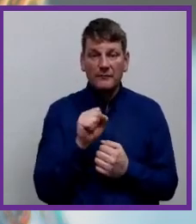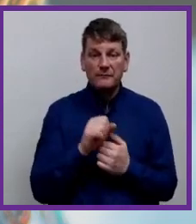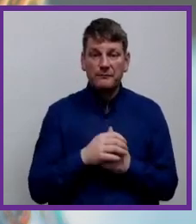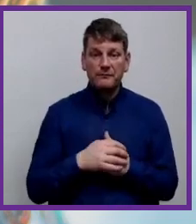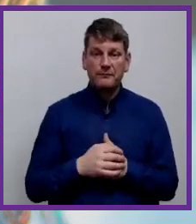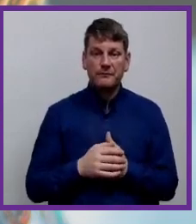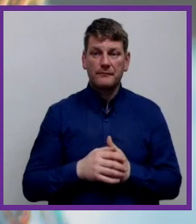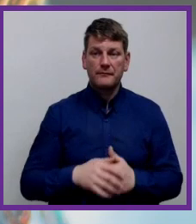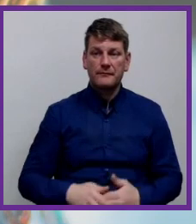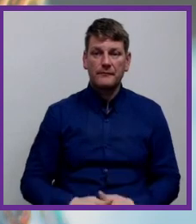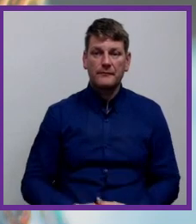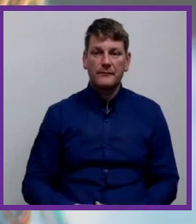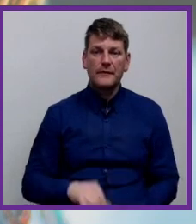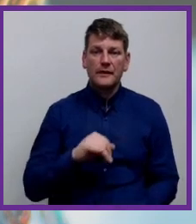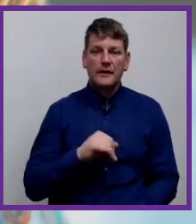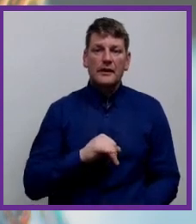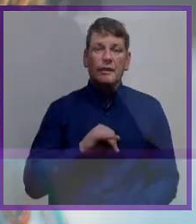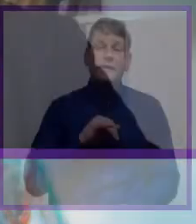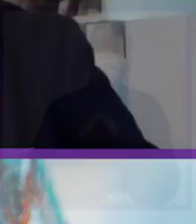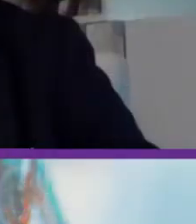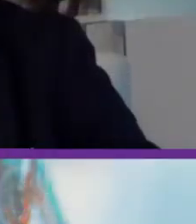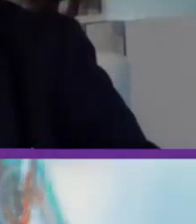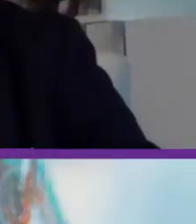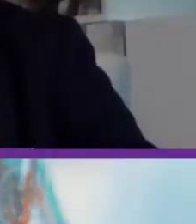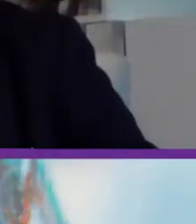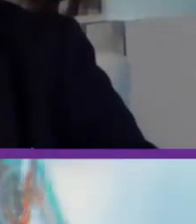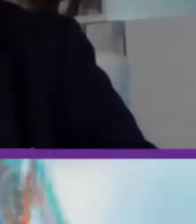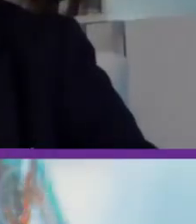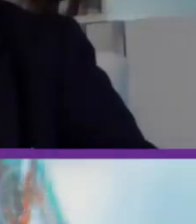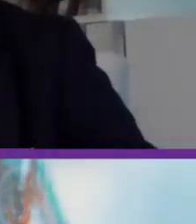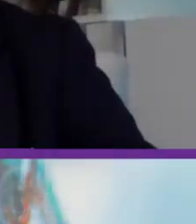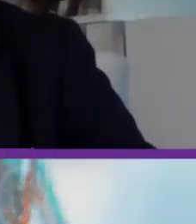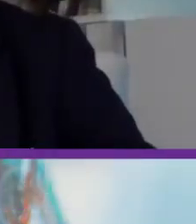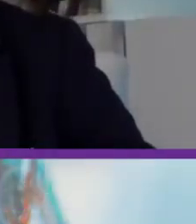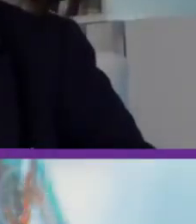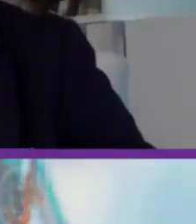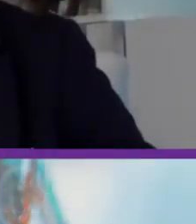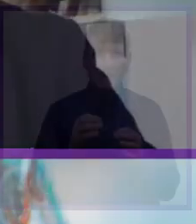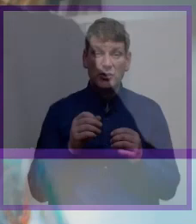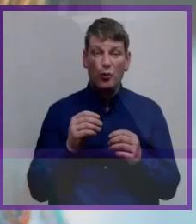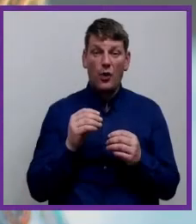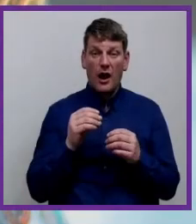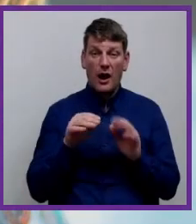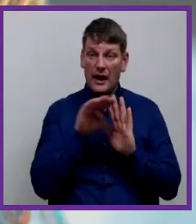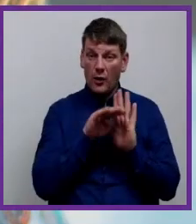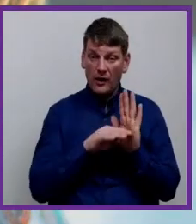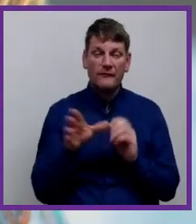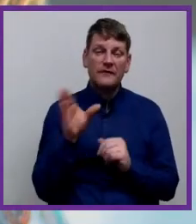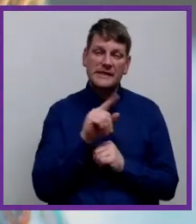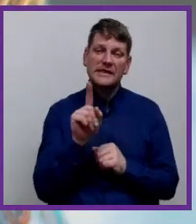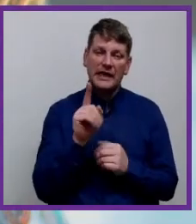Ja. Jā, manuprāt, kā ar tiesisko regulējumu viss ir